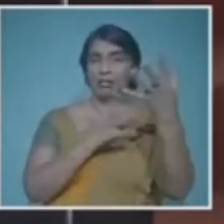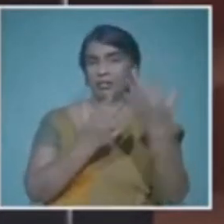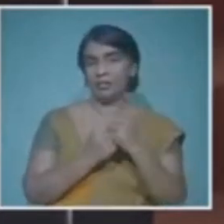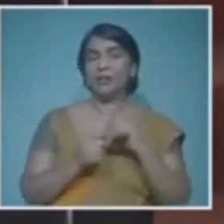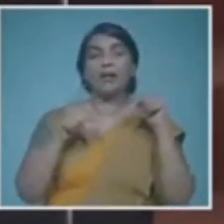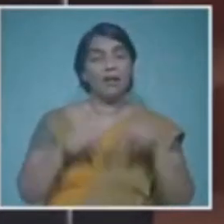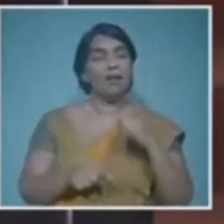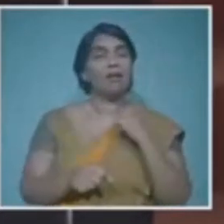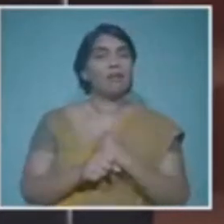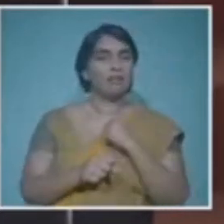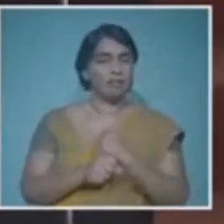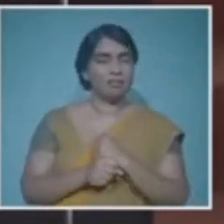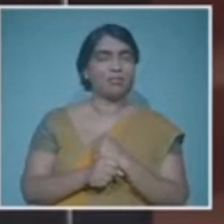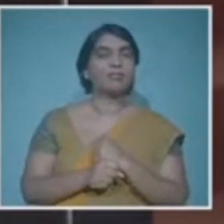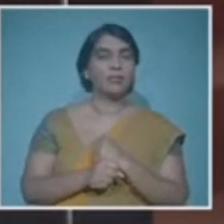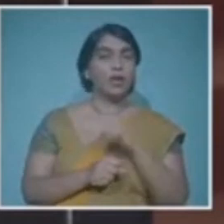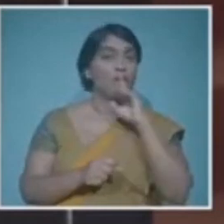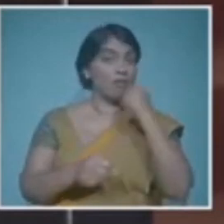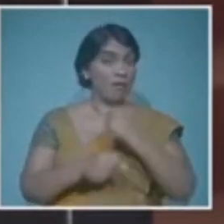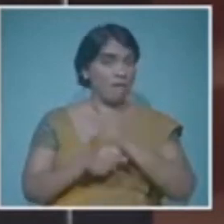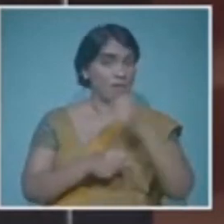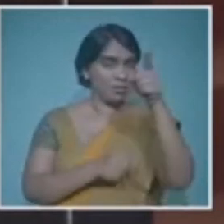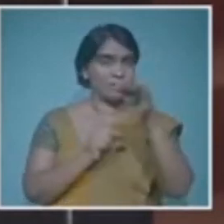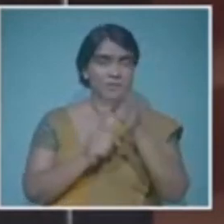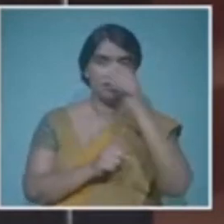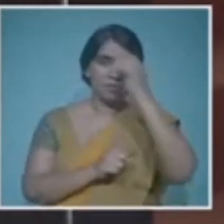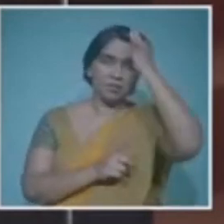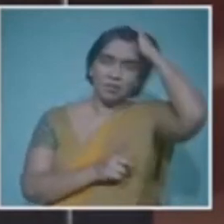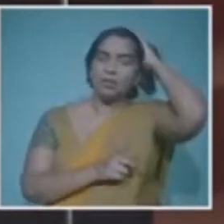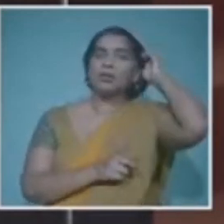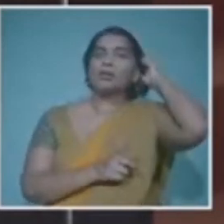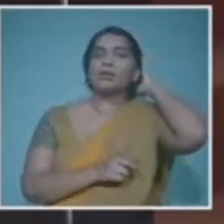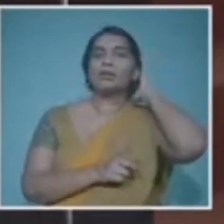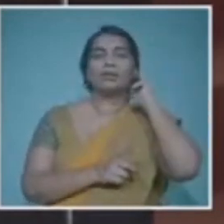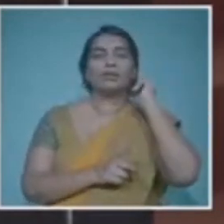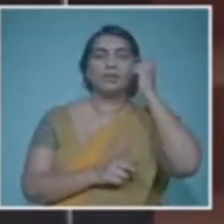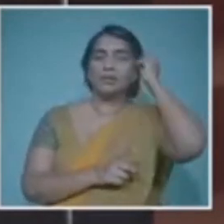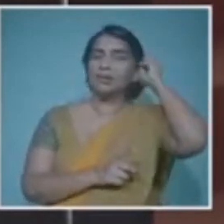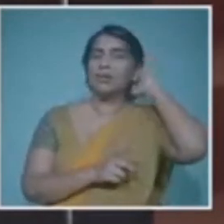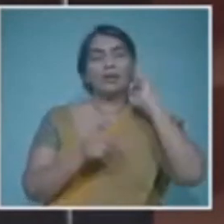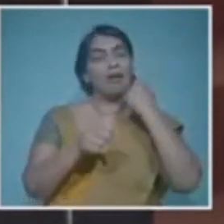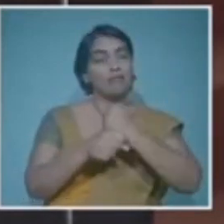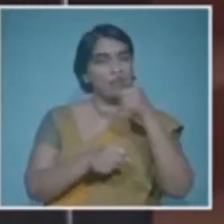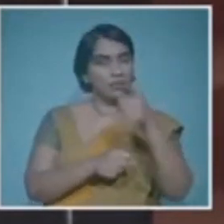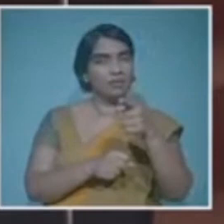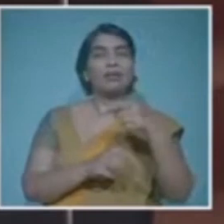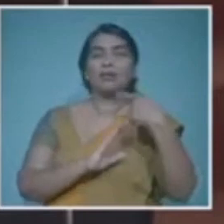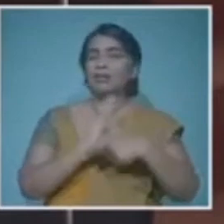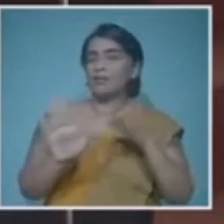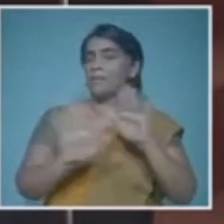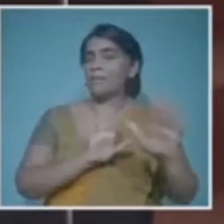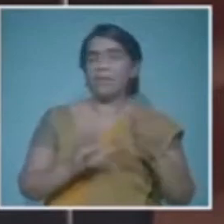හැබැයි ආණ්ඩුව අපි කියන්නේ මේ ආණ්ඩුව. ආණ්ඩුව අපි කියන්නේ ආණ්ඩුවට මේ රට පාලනය